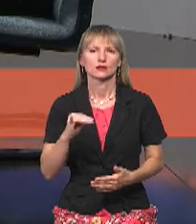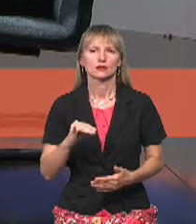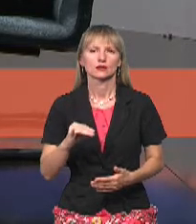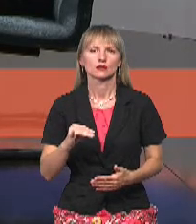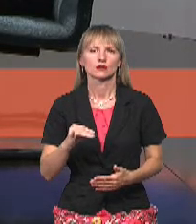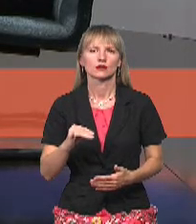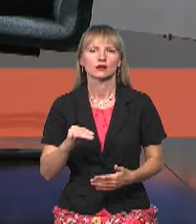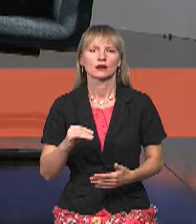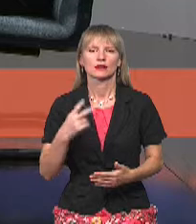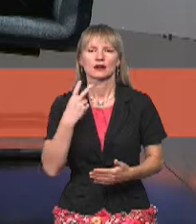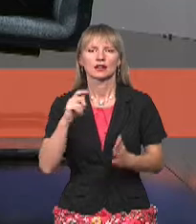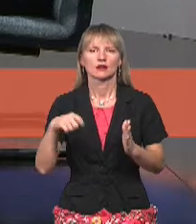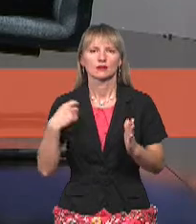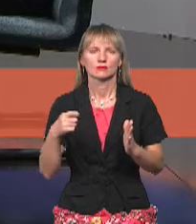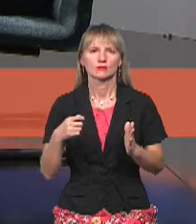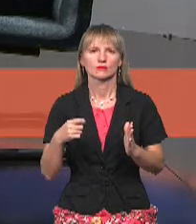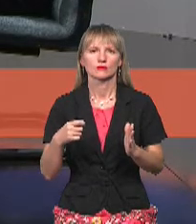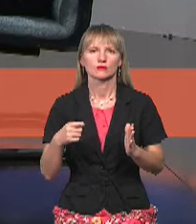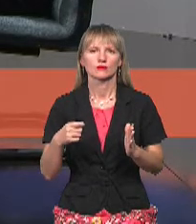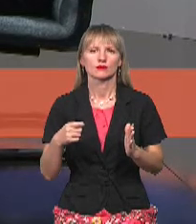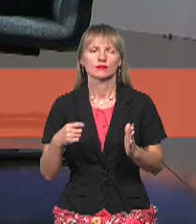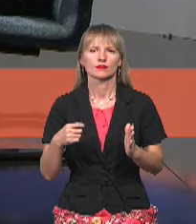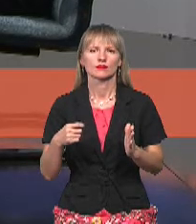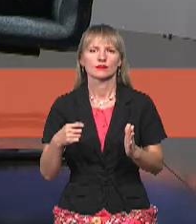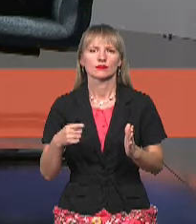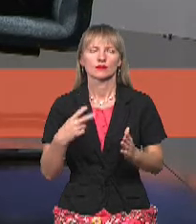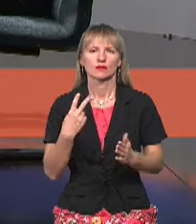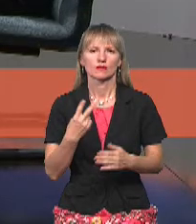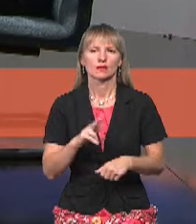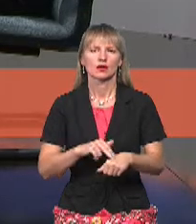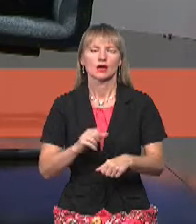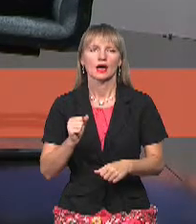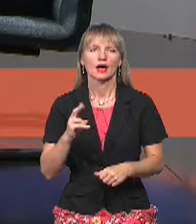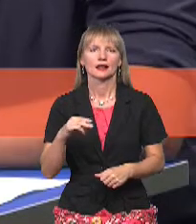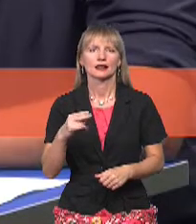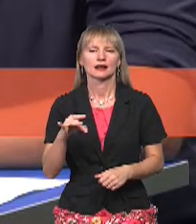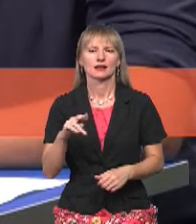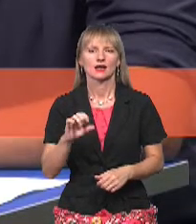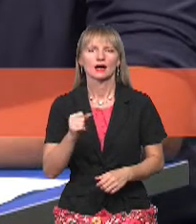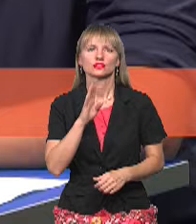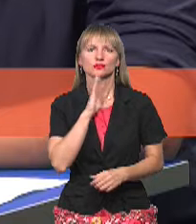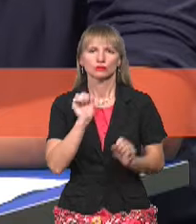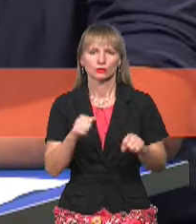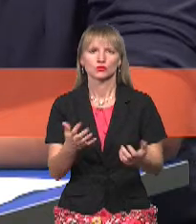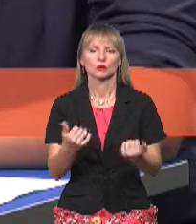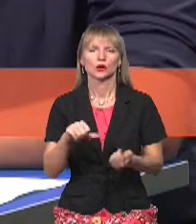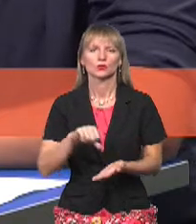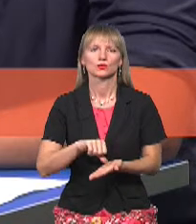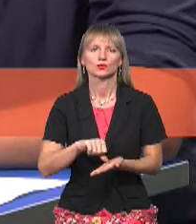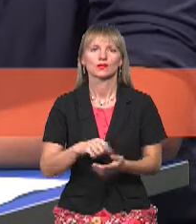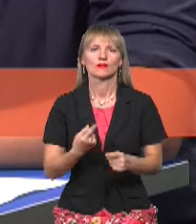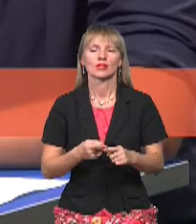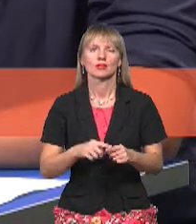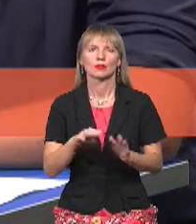ось нам і в відеоролику проводили приклад там поліцейського Андрія, так? Так. А жінки можуть брати участь у